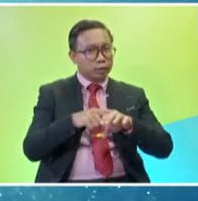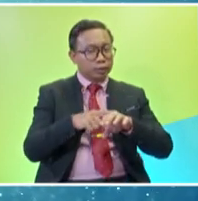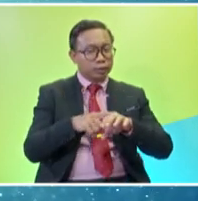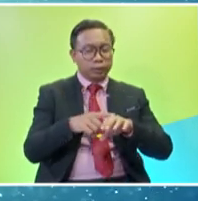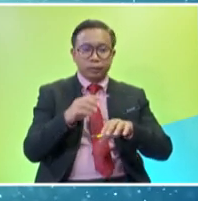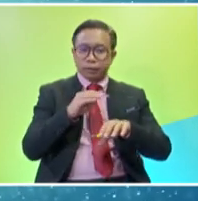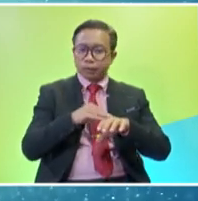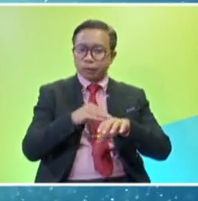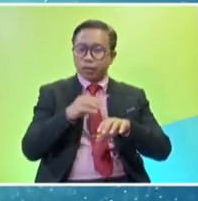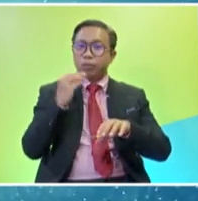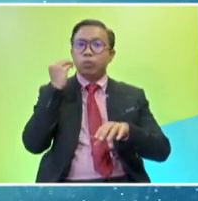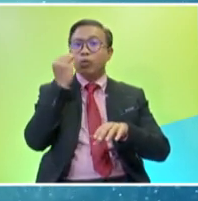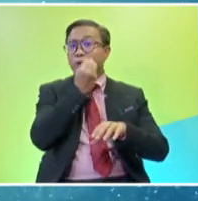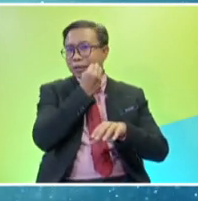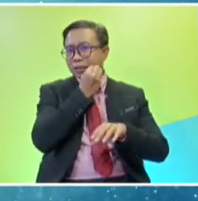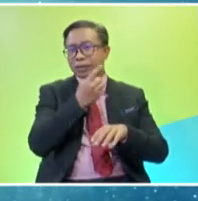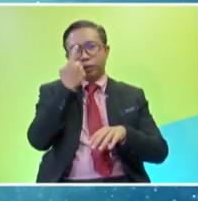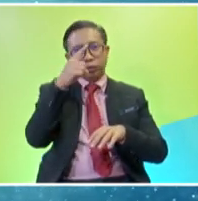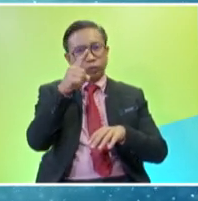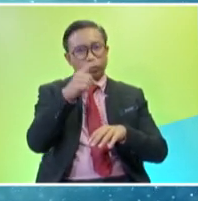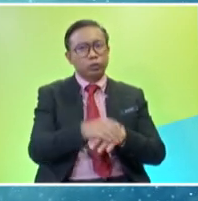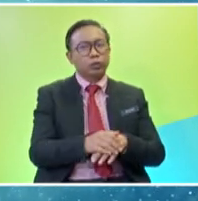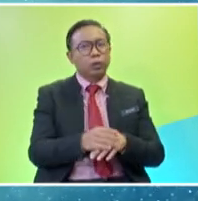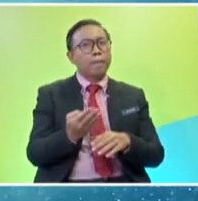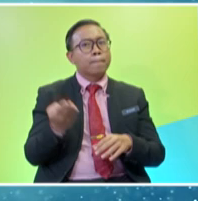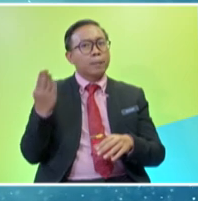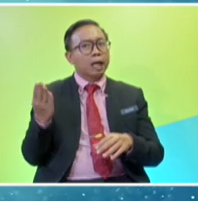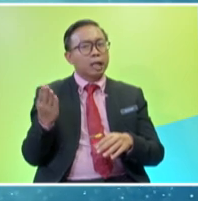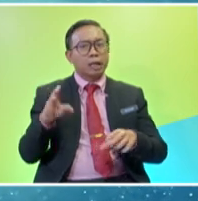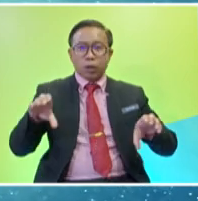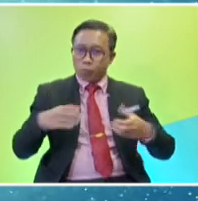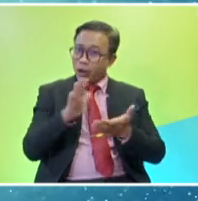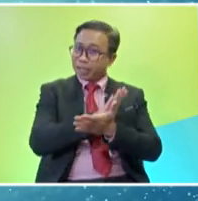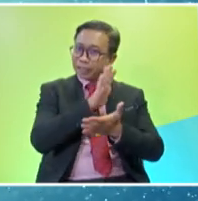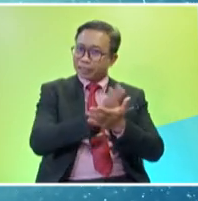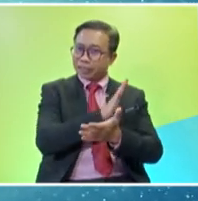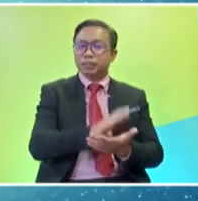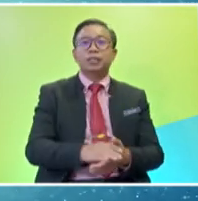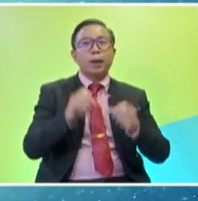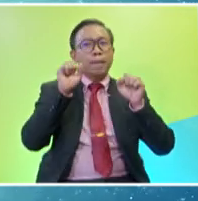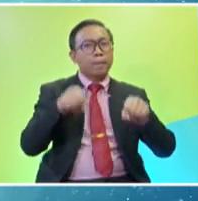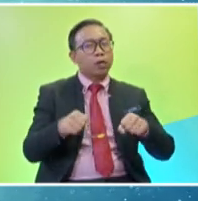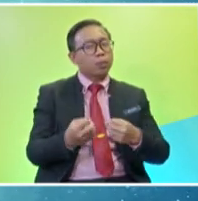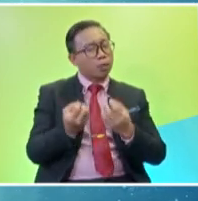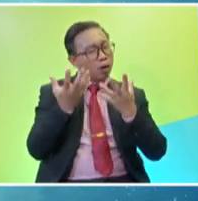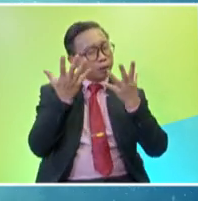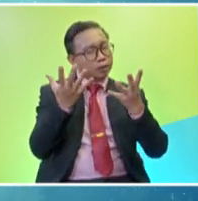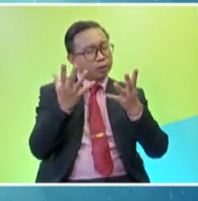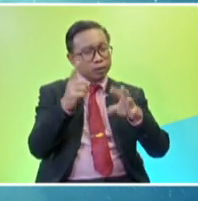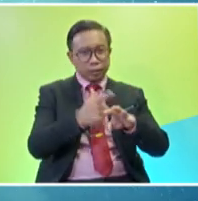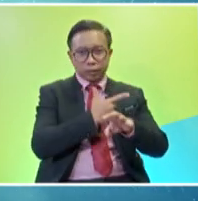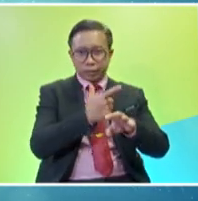kayu mebel pula digunakan sebagai pulpa yaitu bahan mentah dalam pembuatan kertas serta boleh dibuat banyak alat tenusi